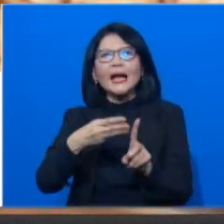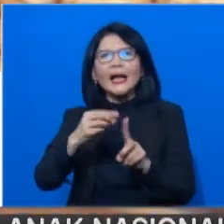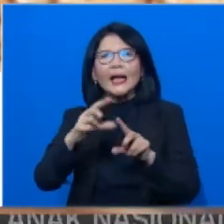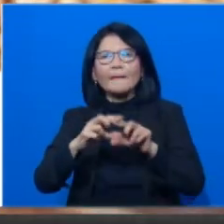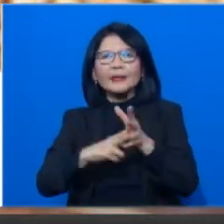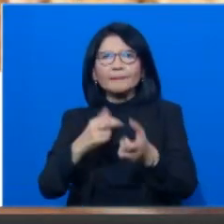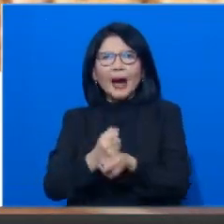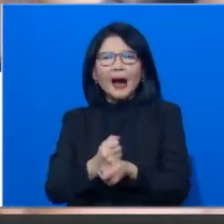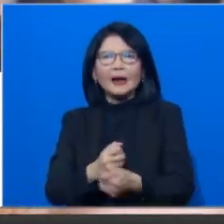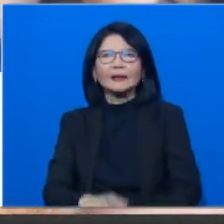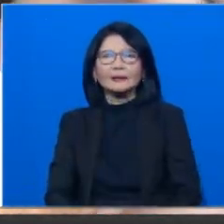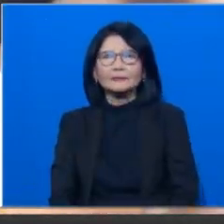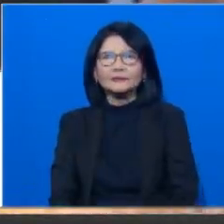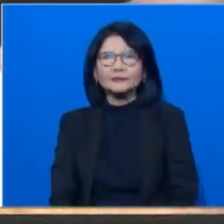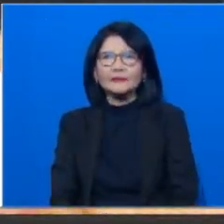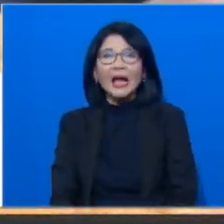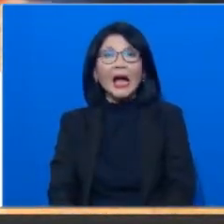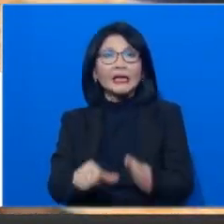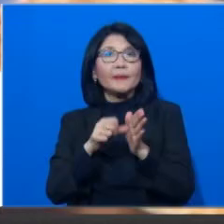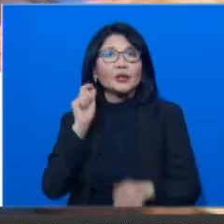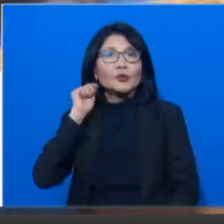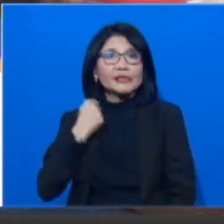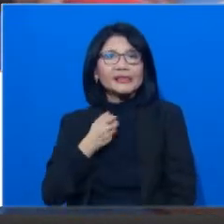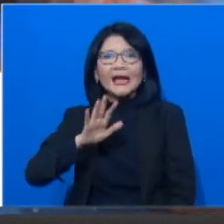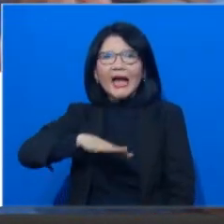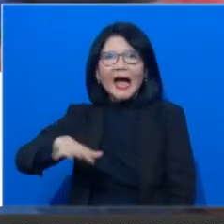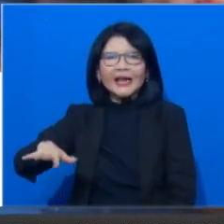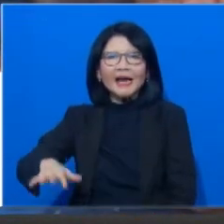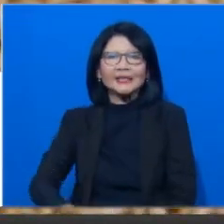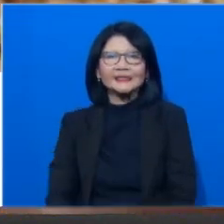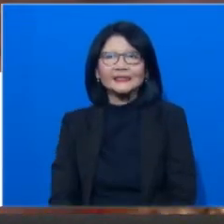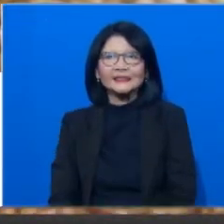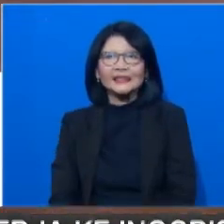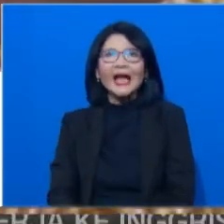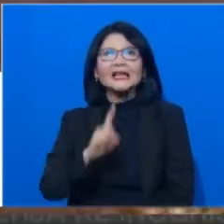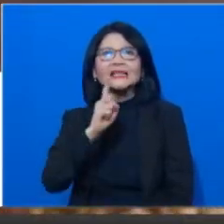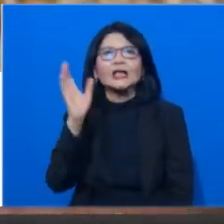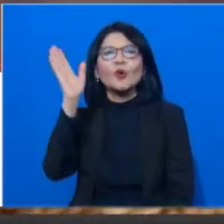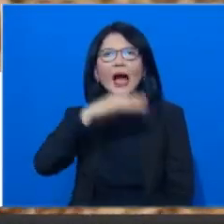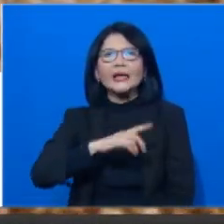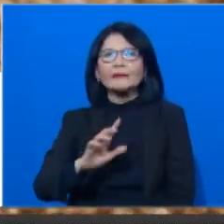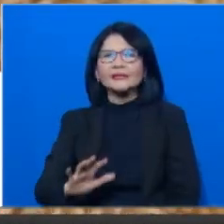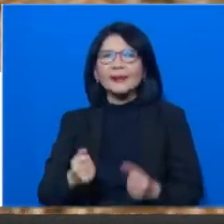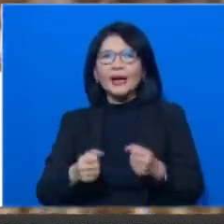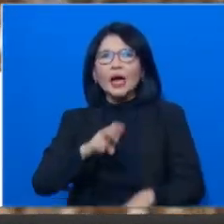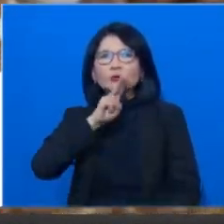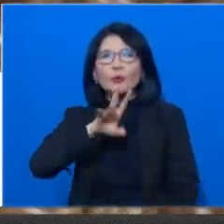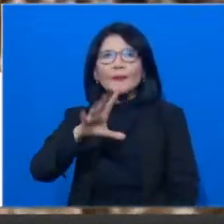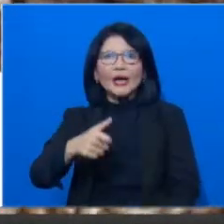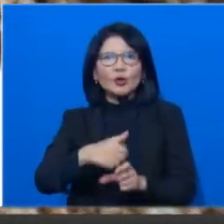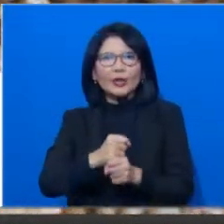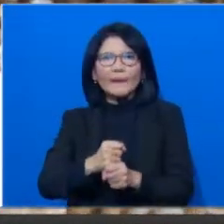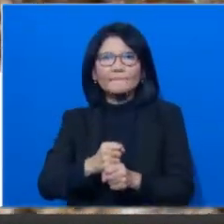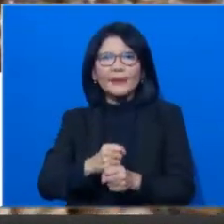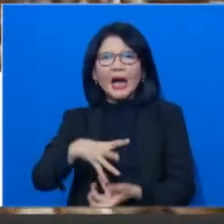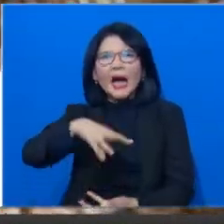permintaan pasar. Dibantu oleh istri, anak, dan sejumlah kerabatnya, setidaknya dalam sehari Ramli menyiapkan 25 kg beras